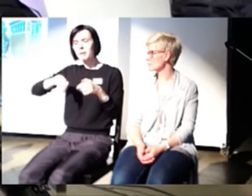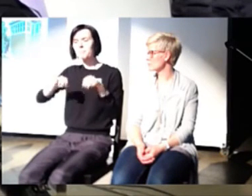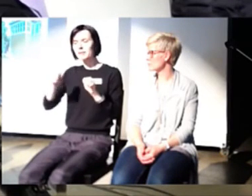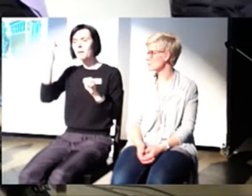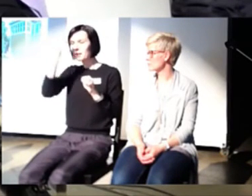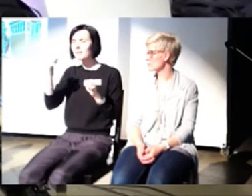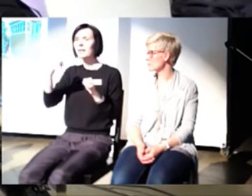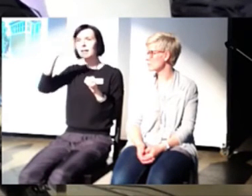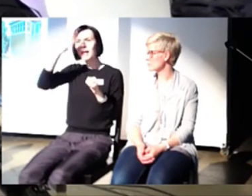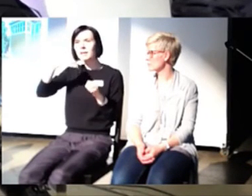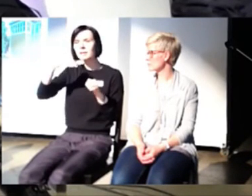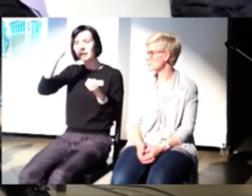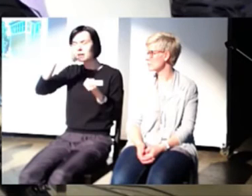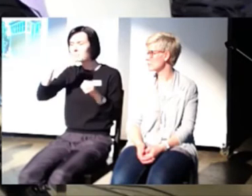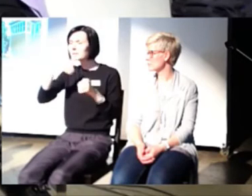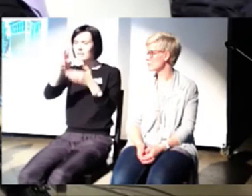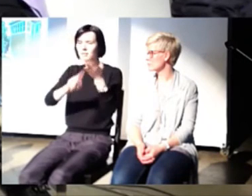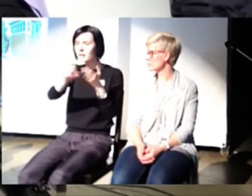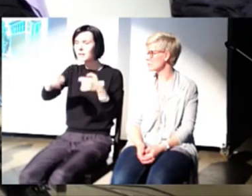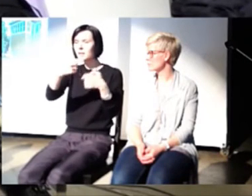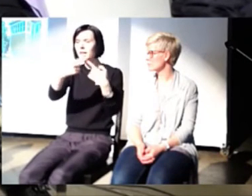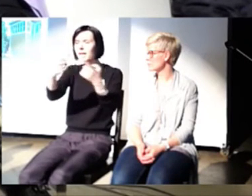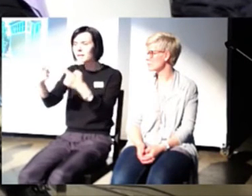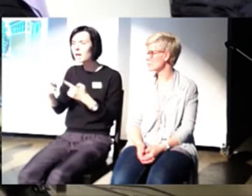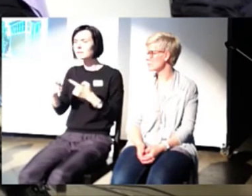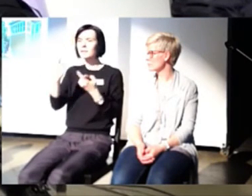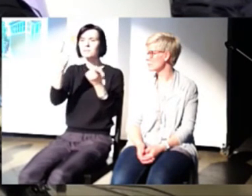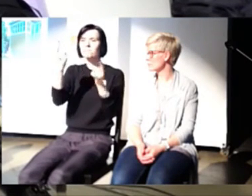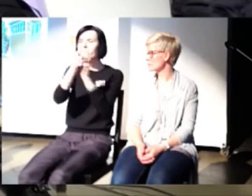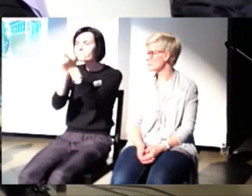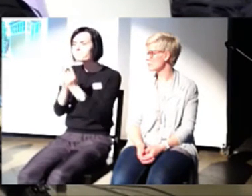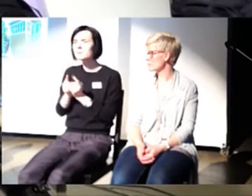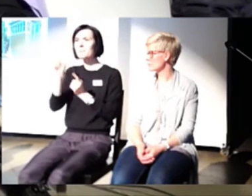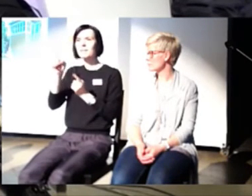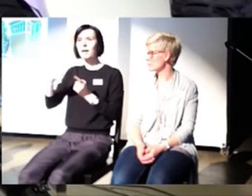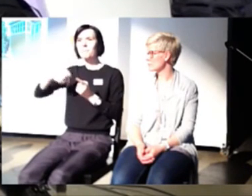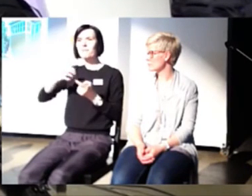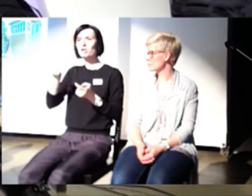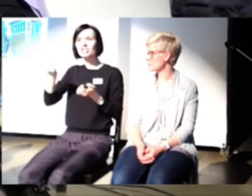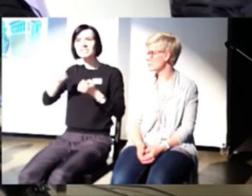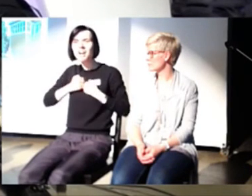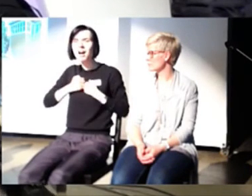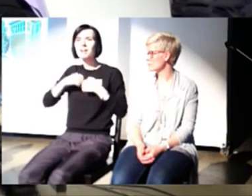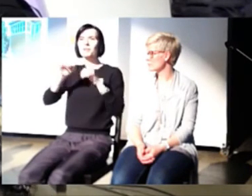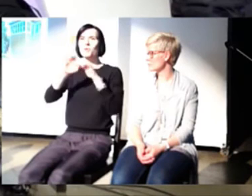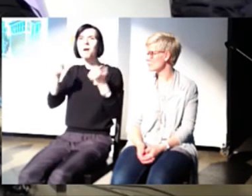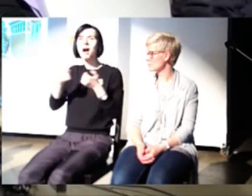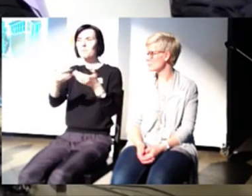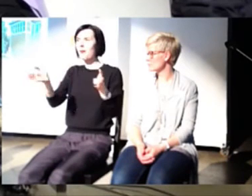se antaa saavutettavuudelle ja mitä se toivottavasti antaa koko maailmalle. Mä tarkoitan sitä,